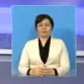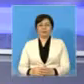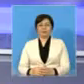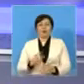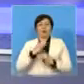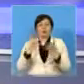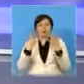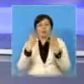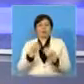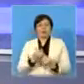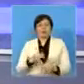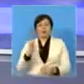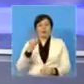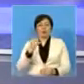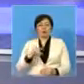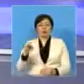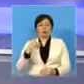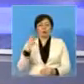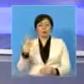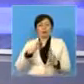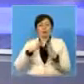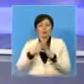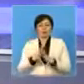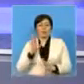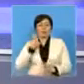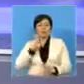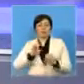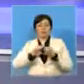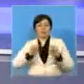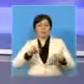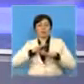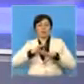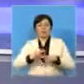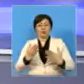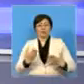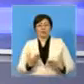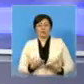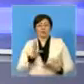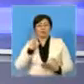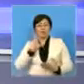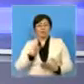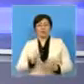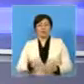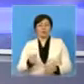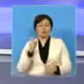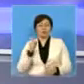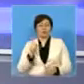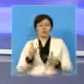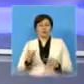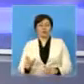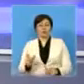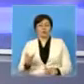Мереке күні Ойдағы ел Ойылдың екі бірдей ауылына ауызсу желісі қосылды. Тіршілік нәрін жылдар бойы құдықтан алып ішкен